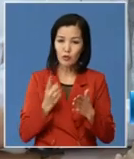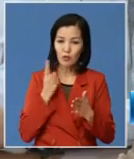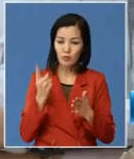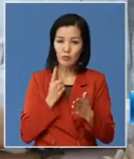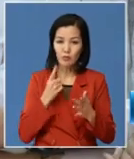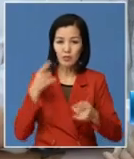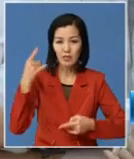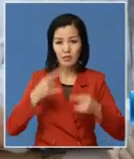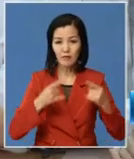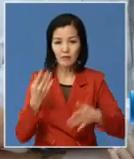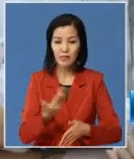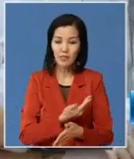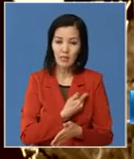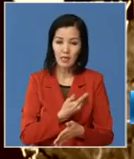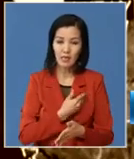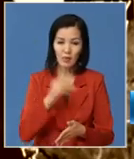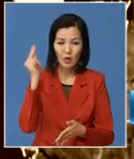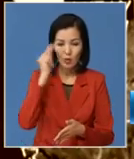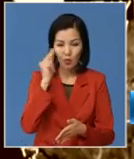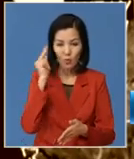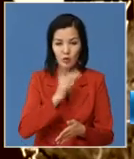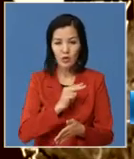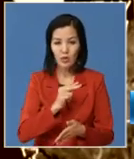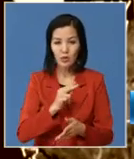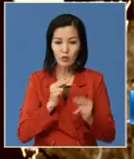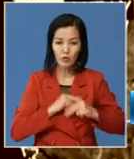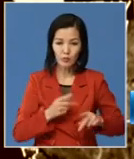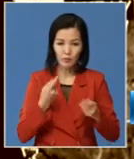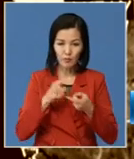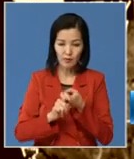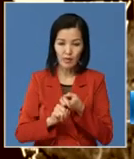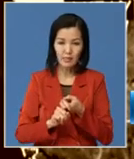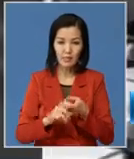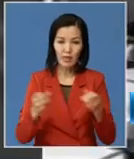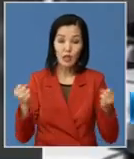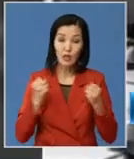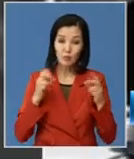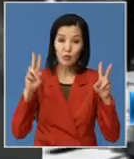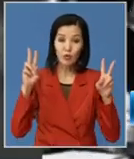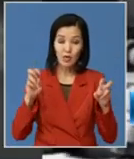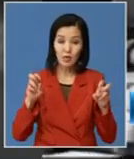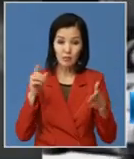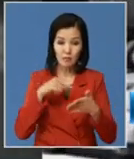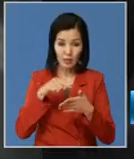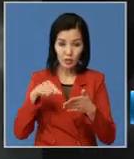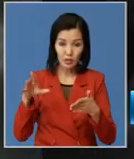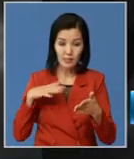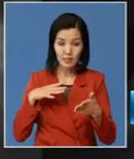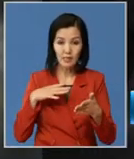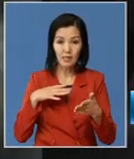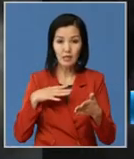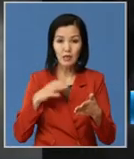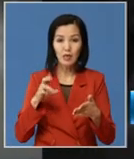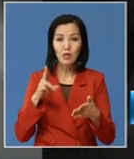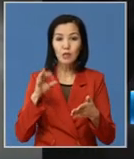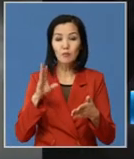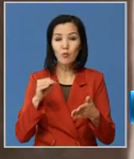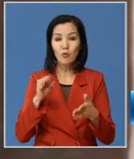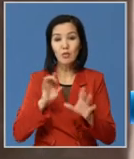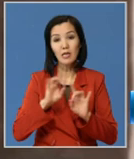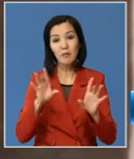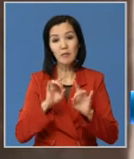шығарма, арнайы жазбалары жарық көрген. Бүгінгі туынды сол топтасқан еңбектің нәтижесі. 93 жыл қабылданған заңның 6-шы бабында әлі